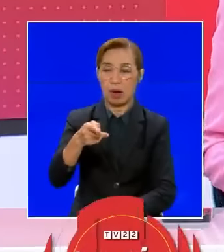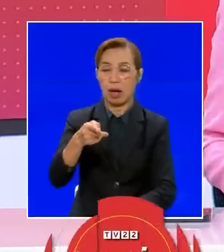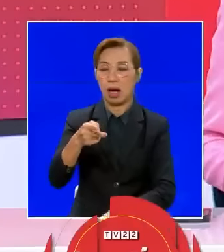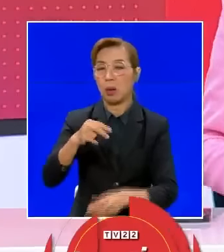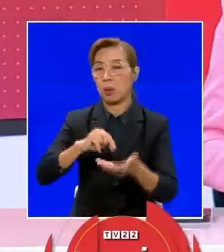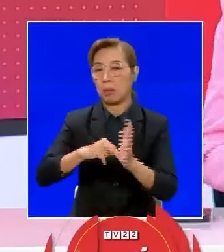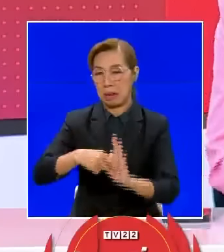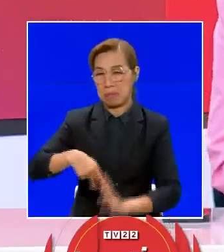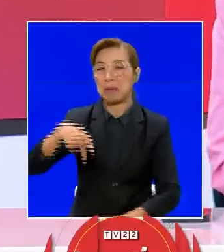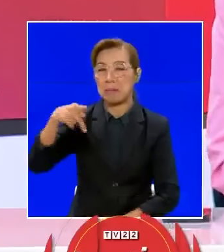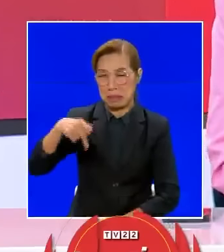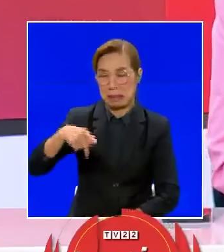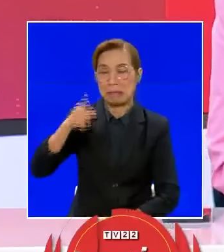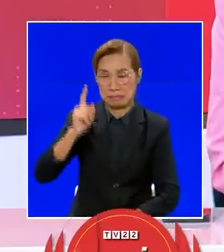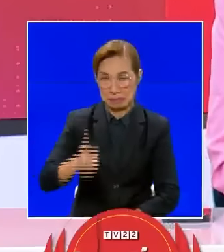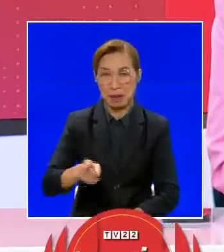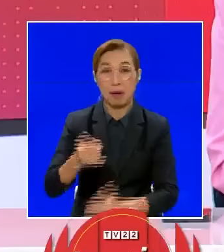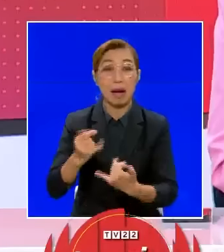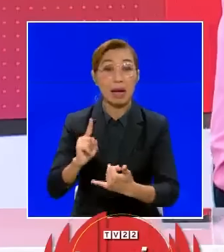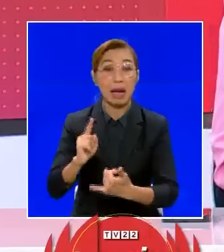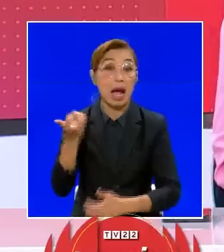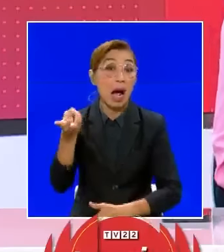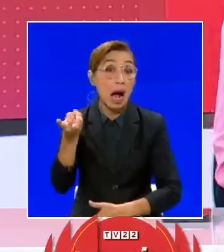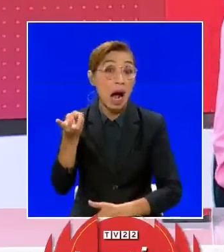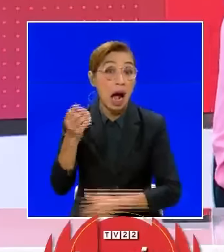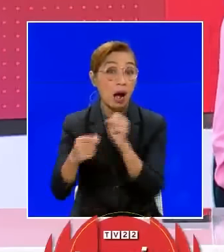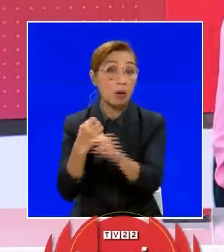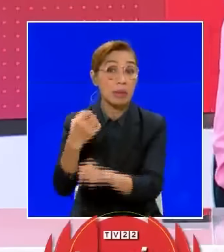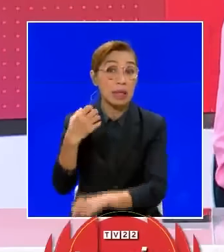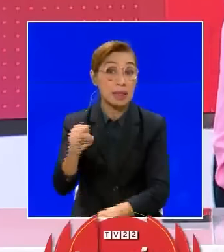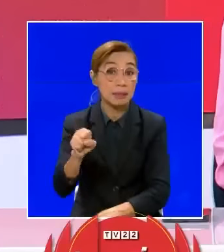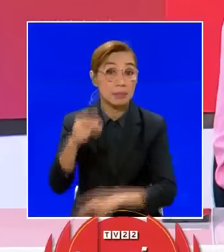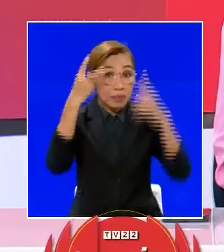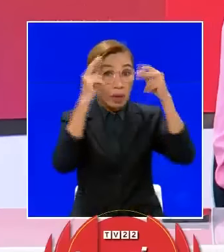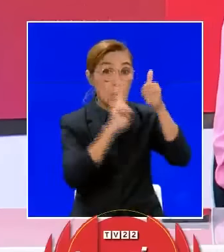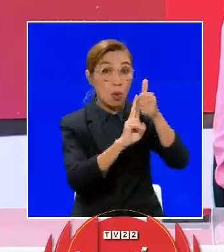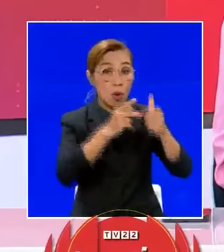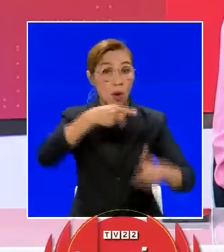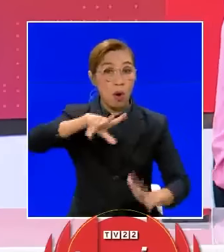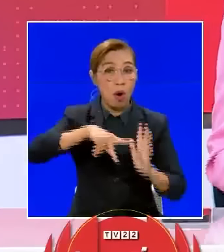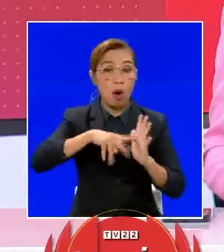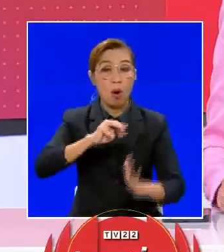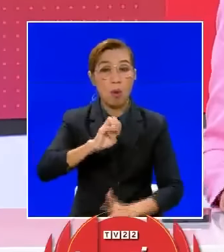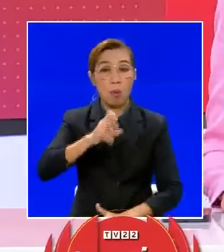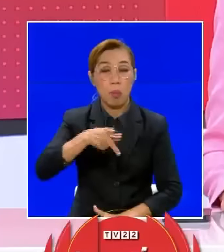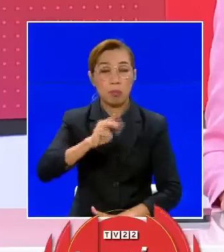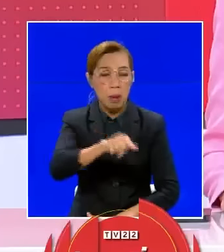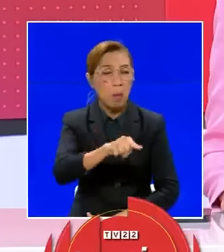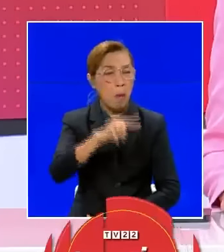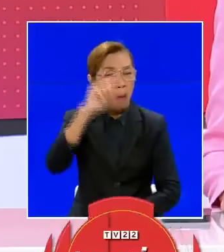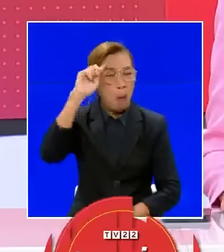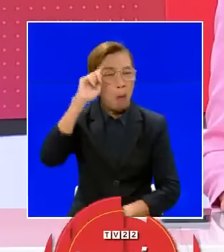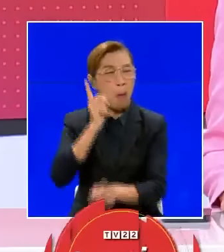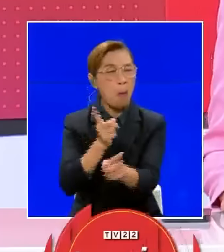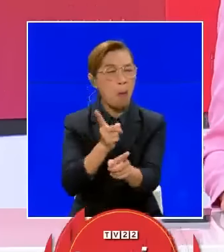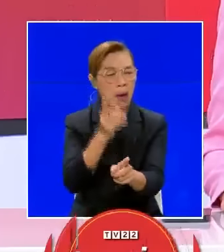ษไม่ได้จริงๆฮะข้าว10ปีถ ้ าลองภูมิธรรมบอกโอ้โหมูฟออนได้แล้วจะมาพูดอะไรกันเยอะ